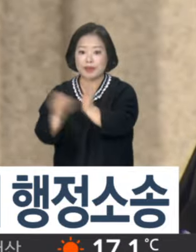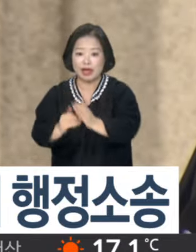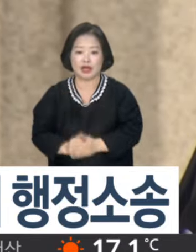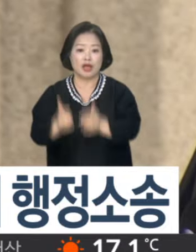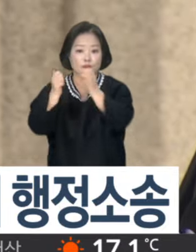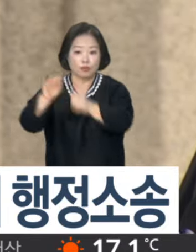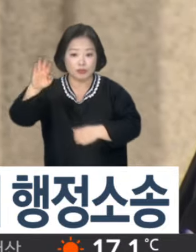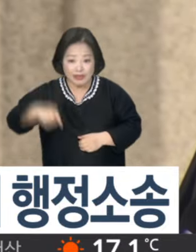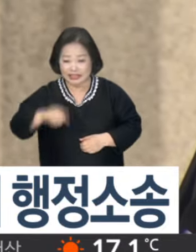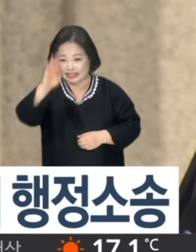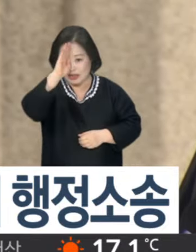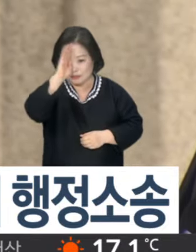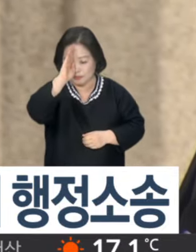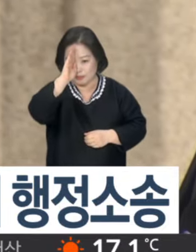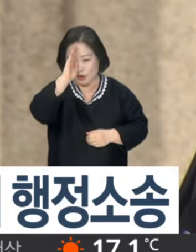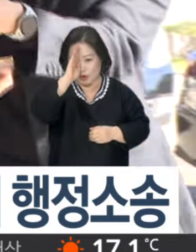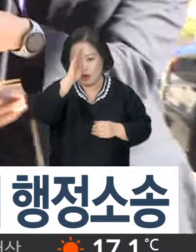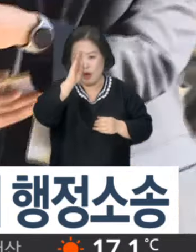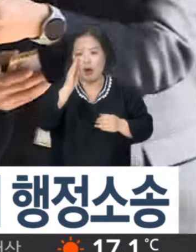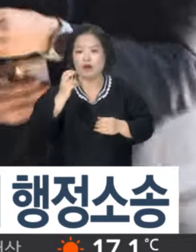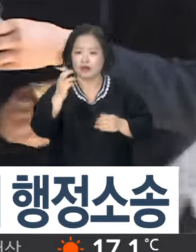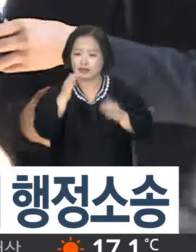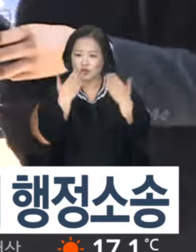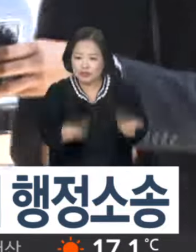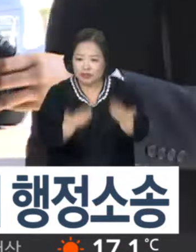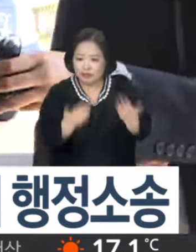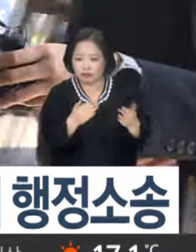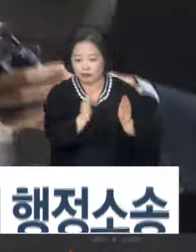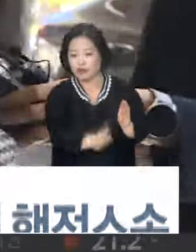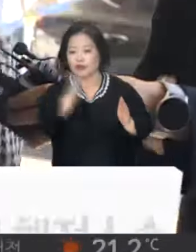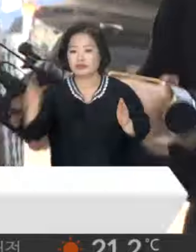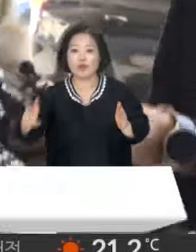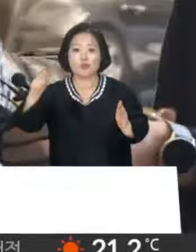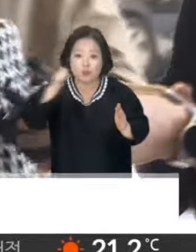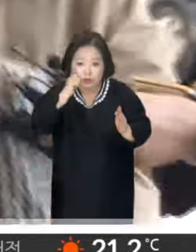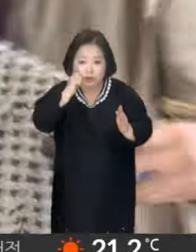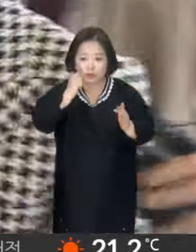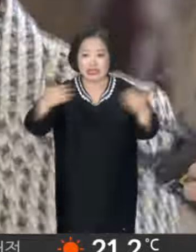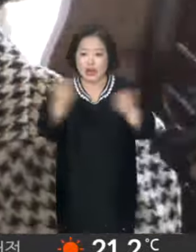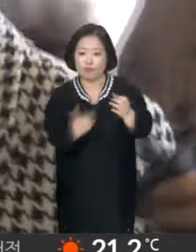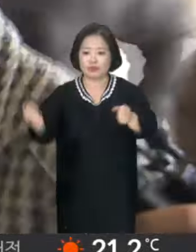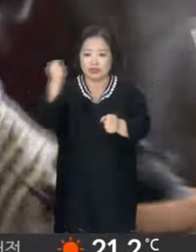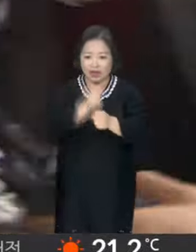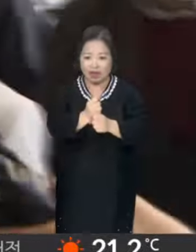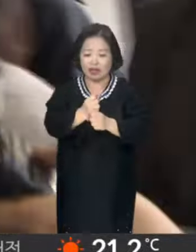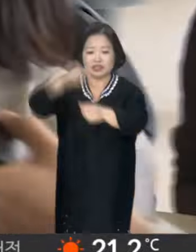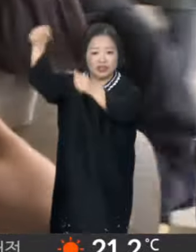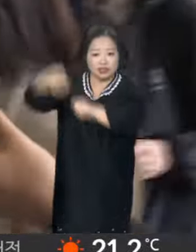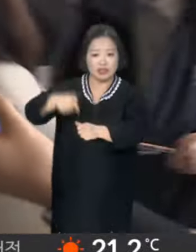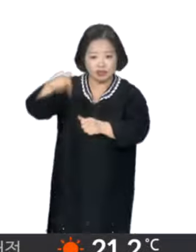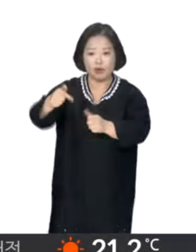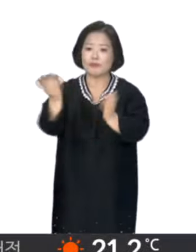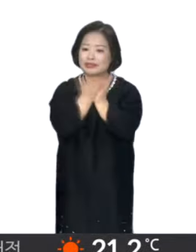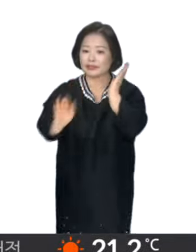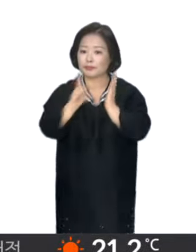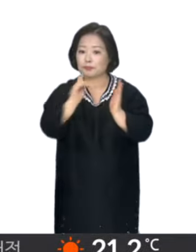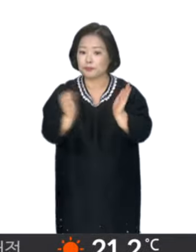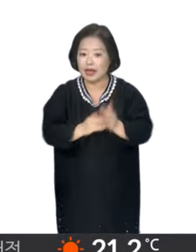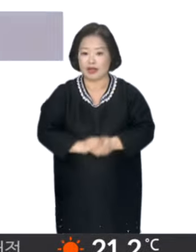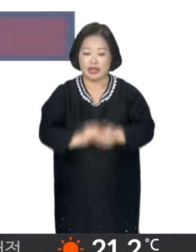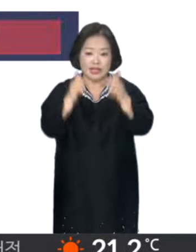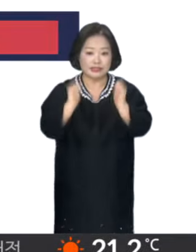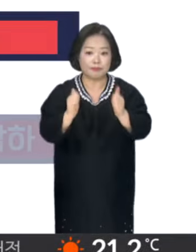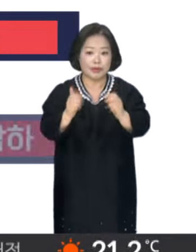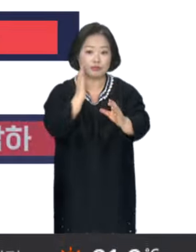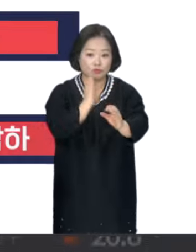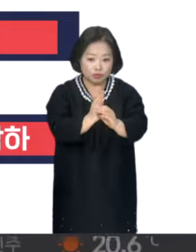법무부가 질병휴직을 연장해주지 않고 복직 명령을 내린 것이 부당하다며 행정소송을 낸 겁니다. 소송이